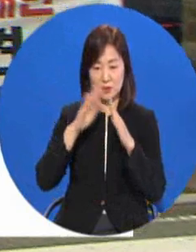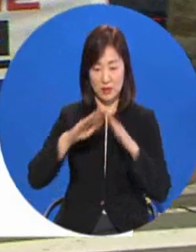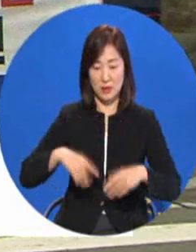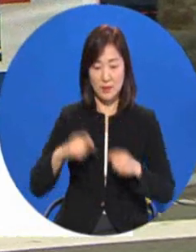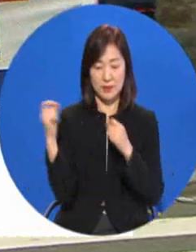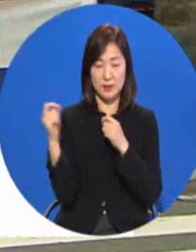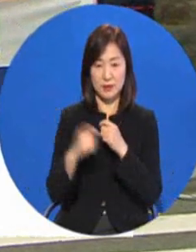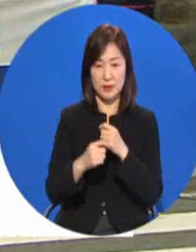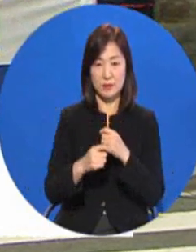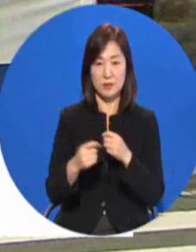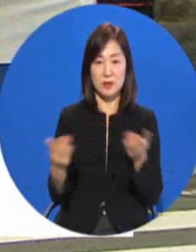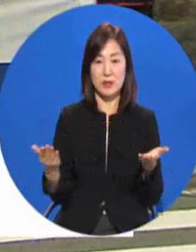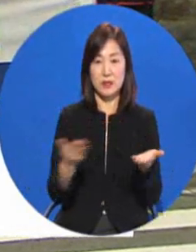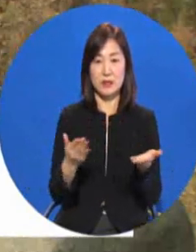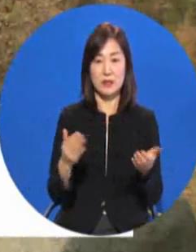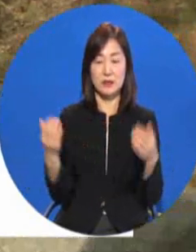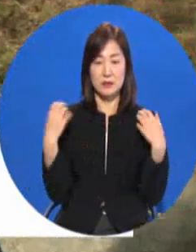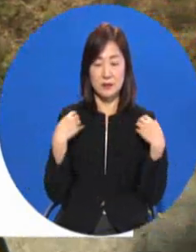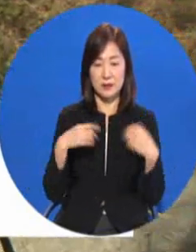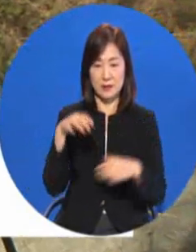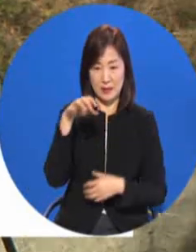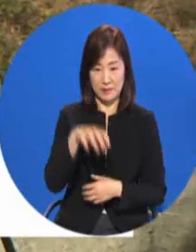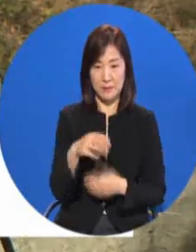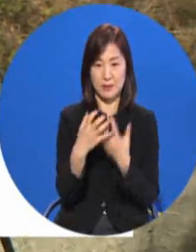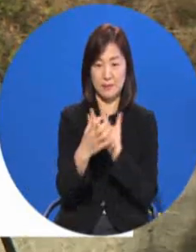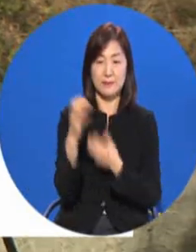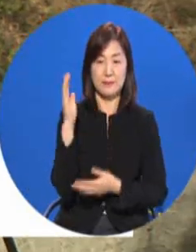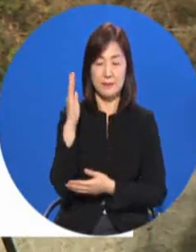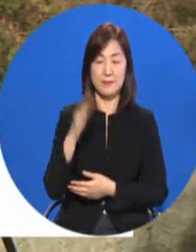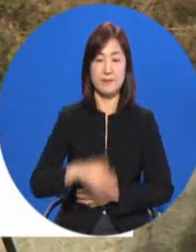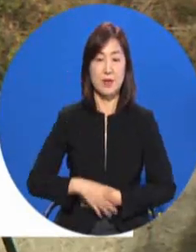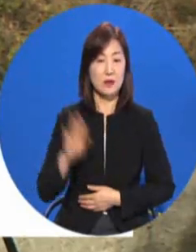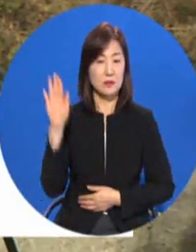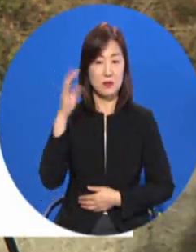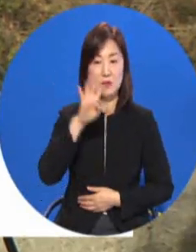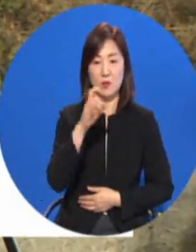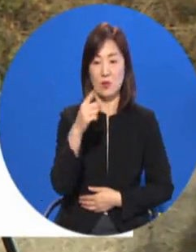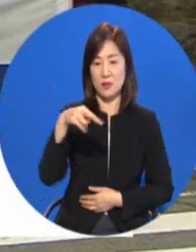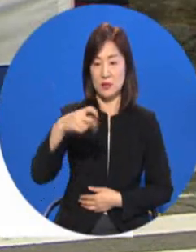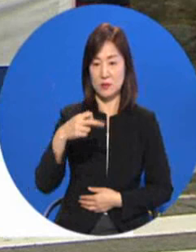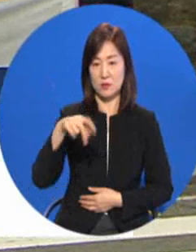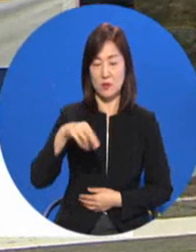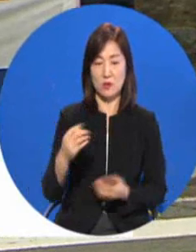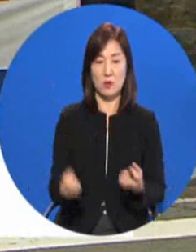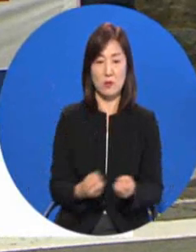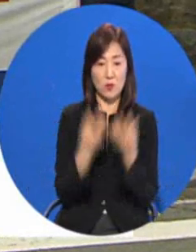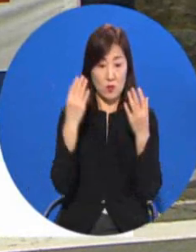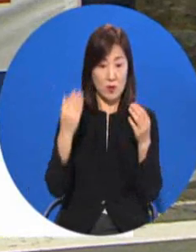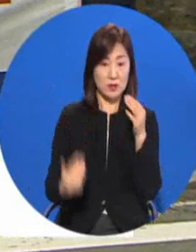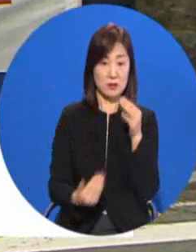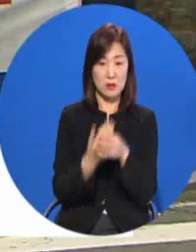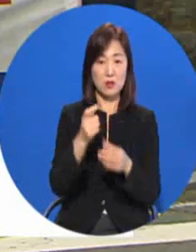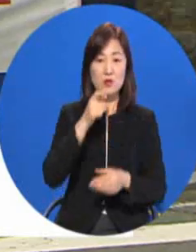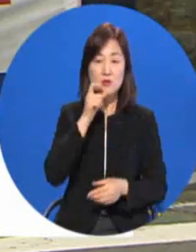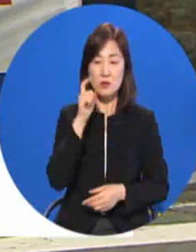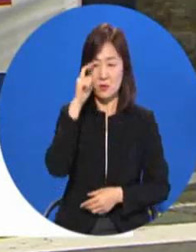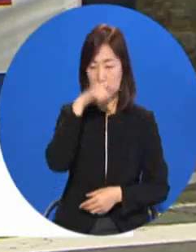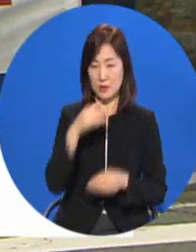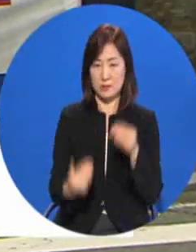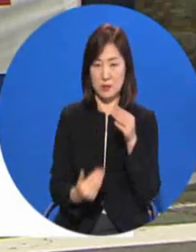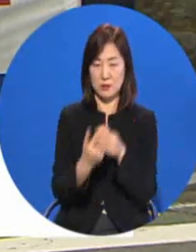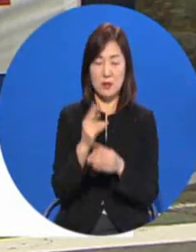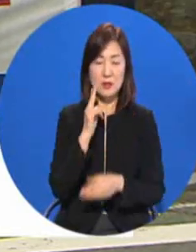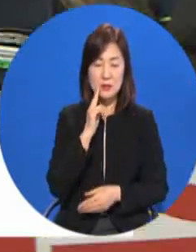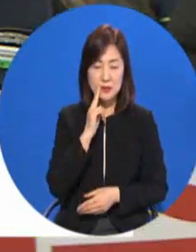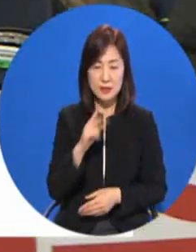고용노동부 여수 지청 앞에서 기자회견을 열고 최근 포스코에서 폭발 사고와 음용수 오염 사고 등 중대